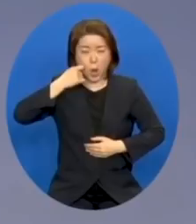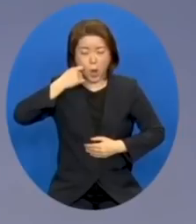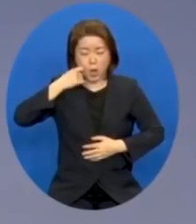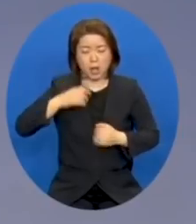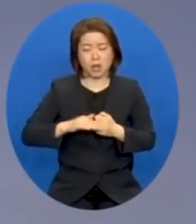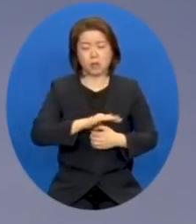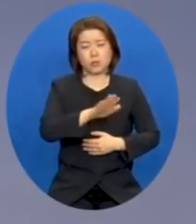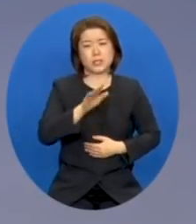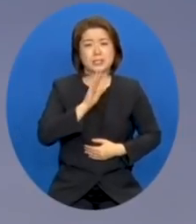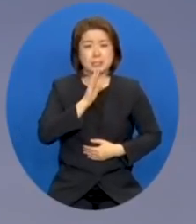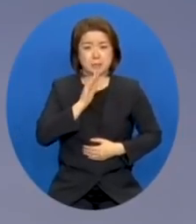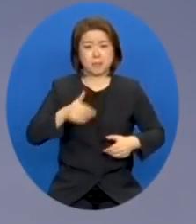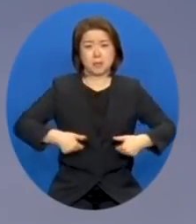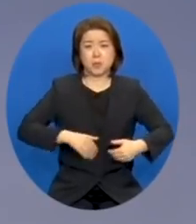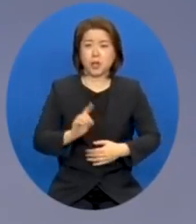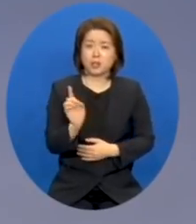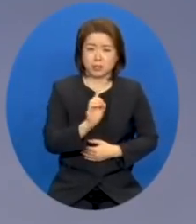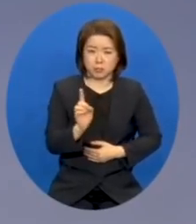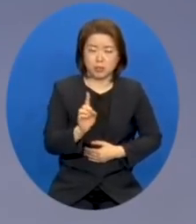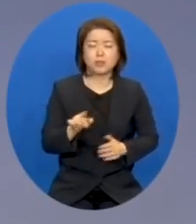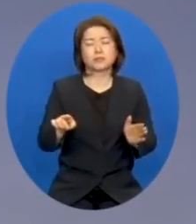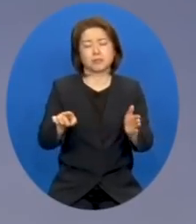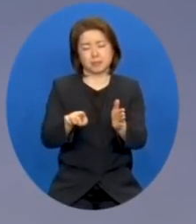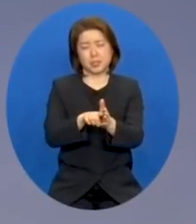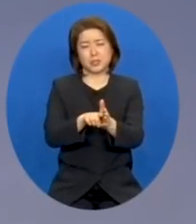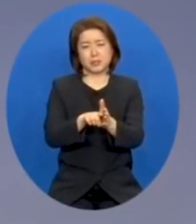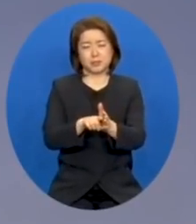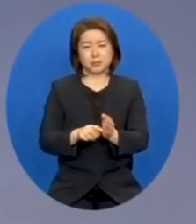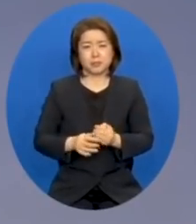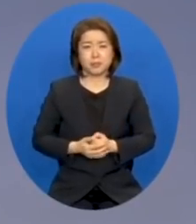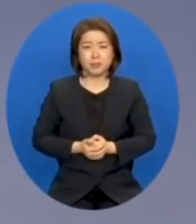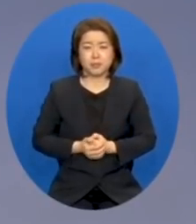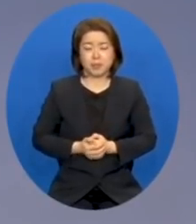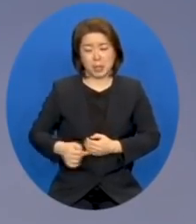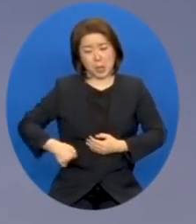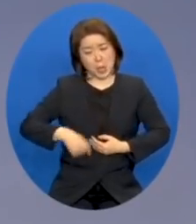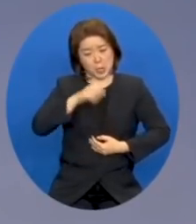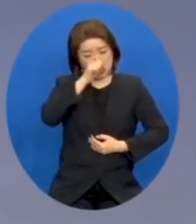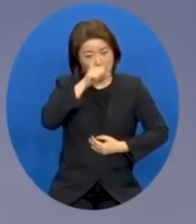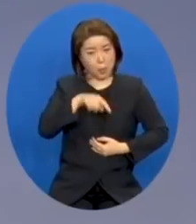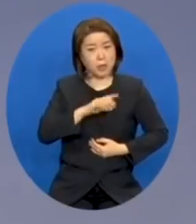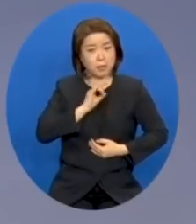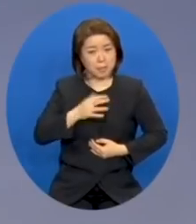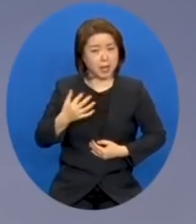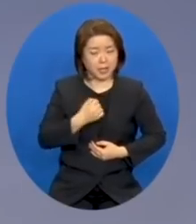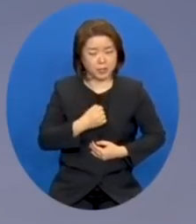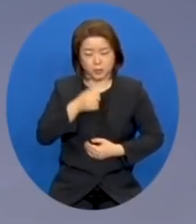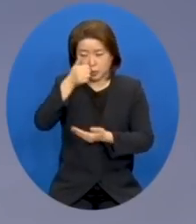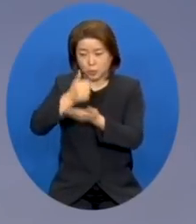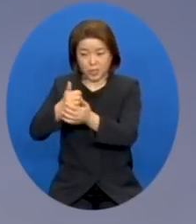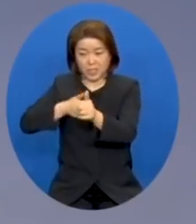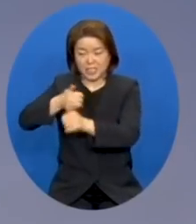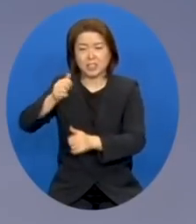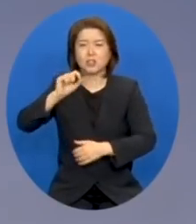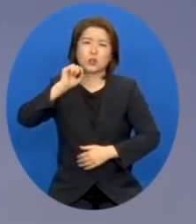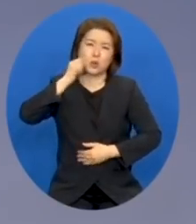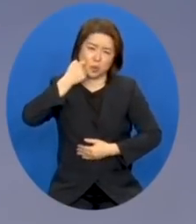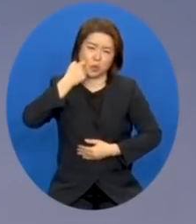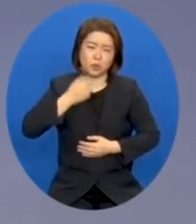정말 필요한 것은 믿음입니다 착한 것만 가지고서는 죄를 이길 수 없습니다